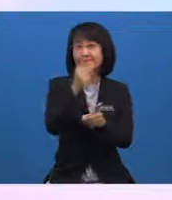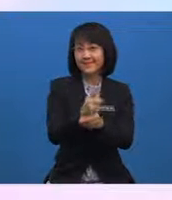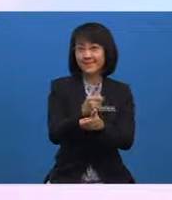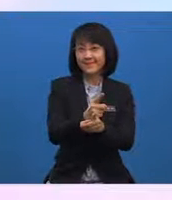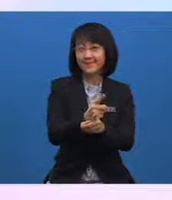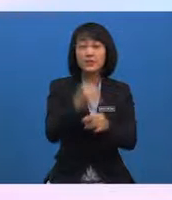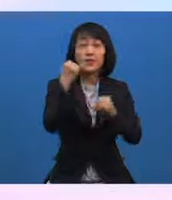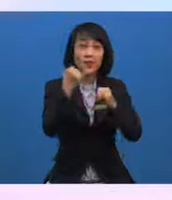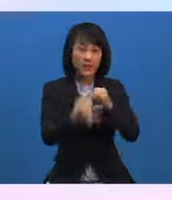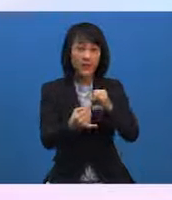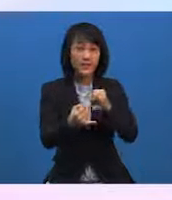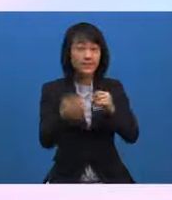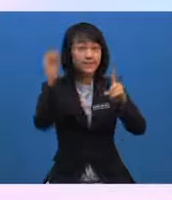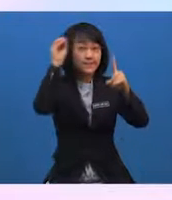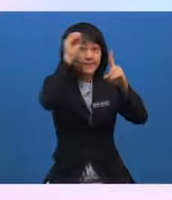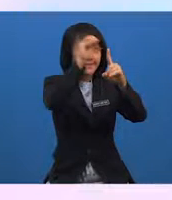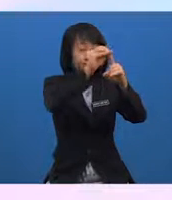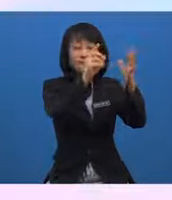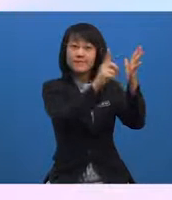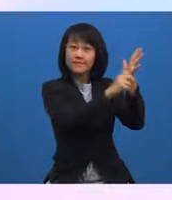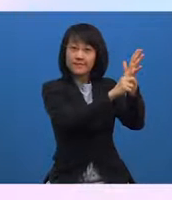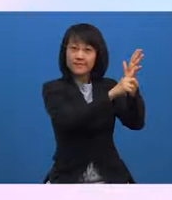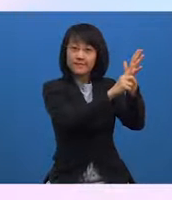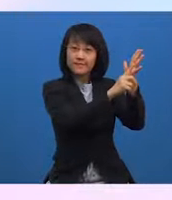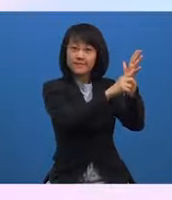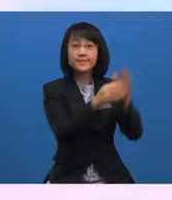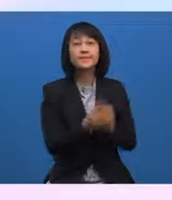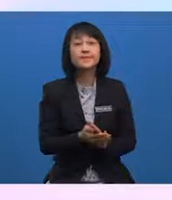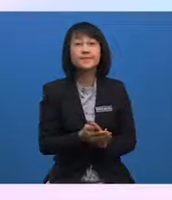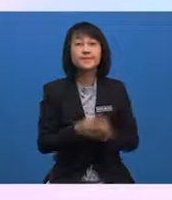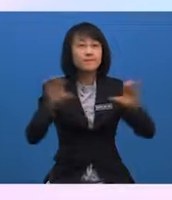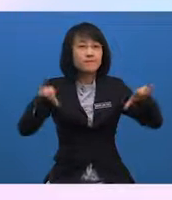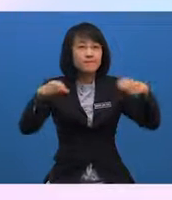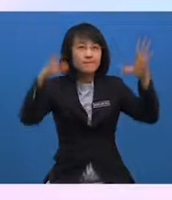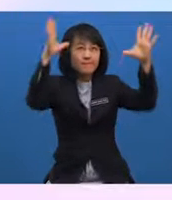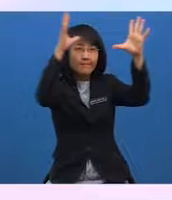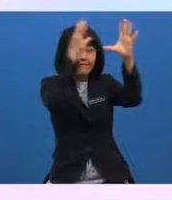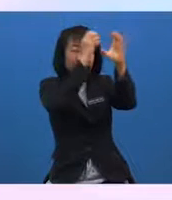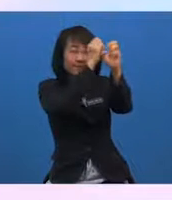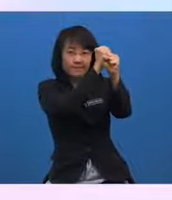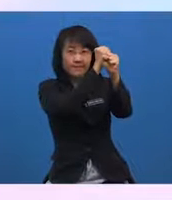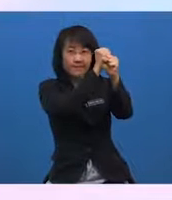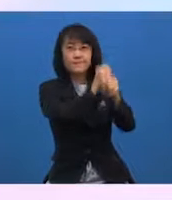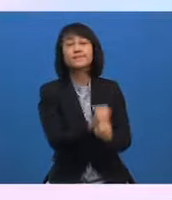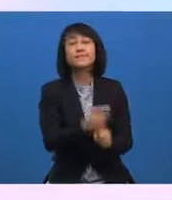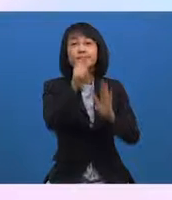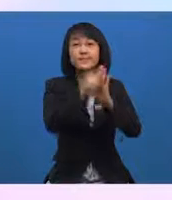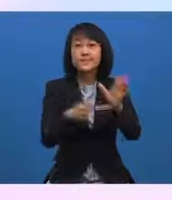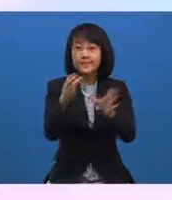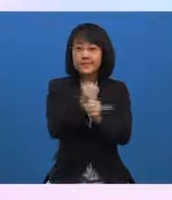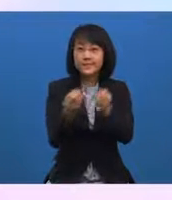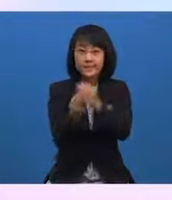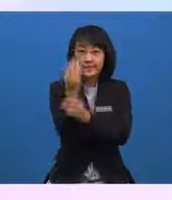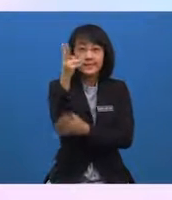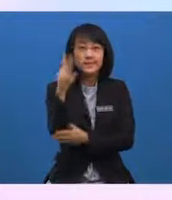sekali, objektif kita yang kelima ialah membuat kesimpulan bahawa terdapat tumbuhan